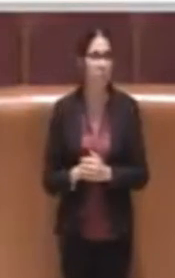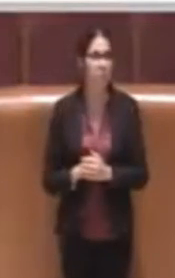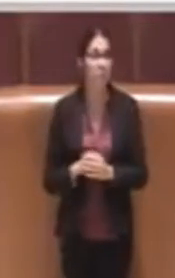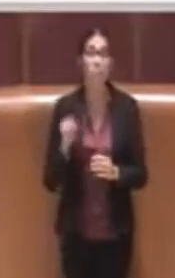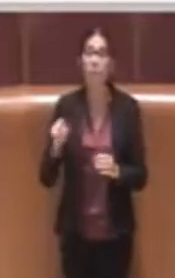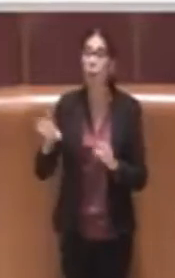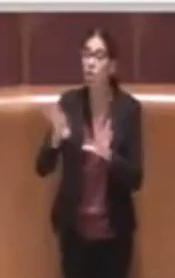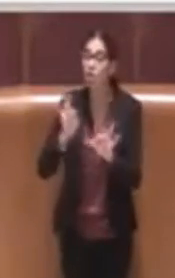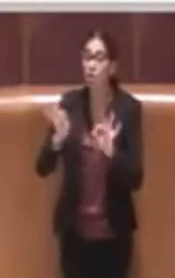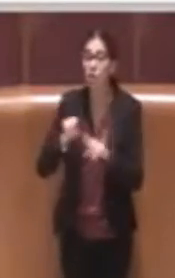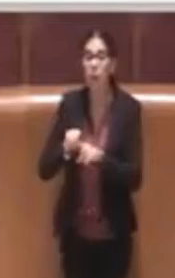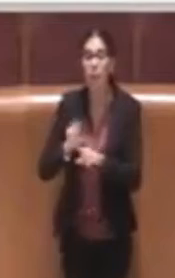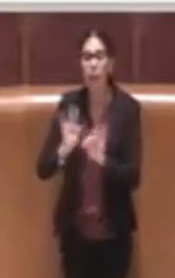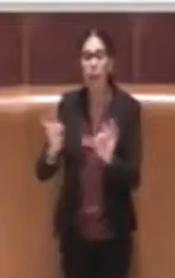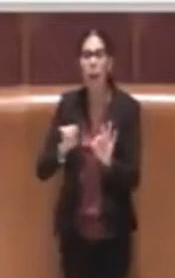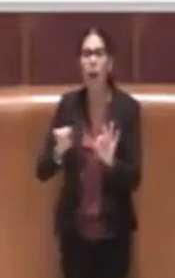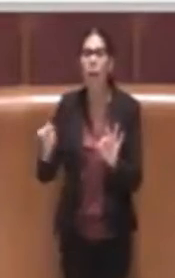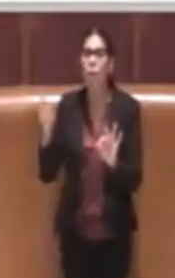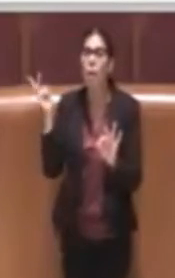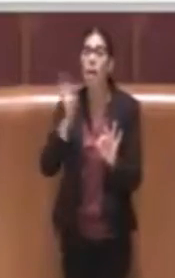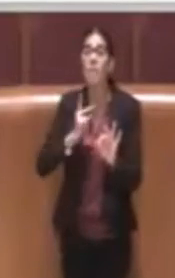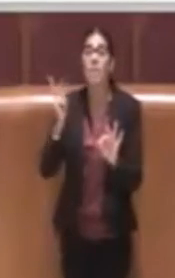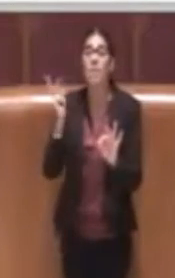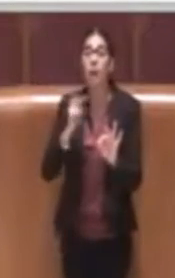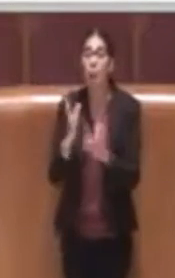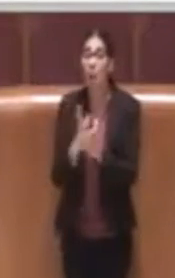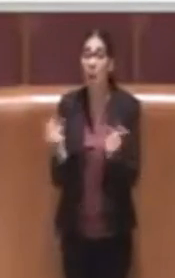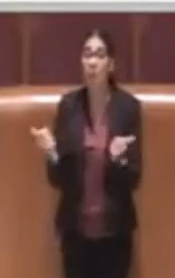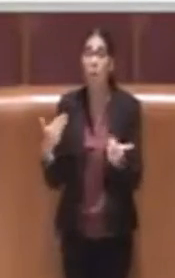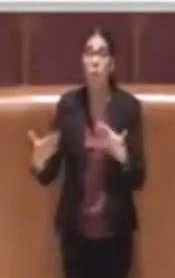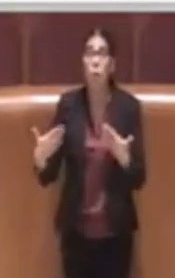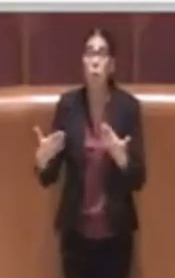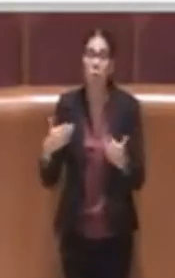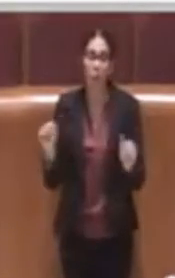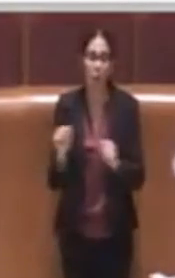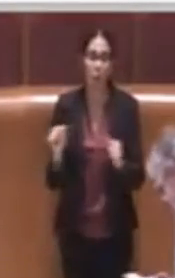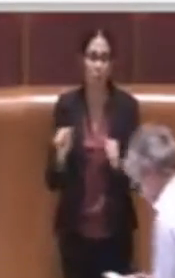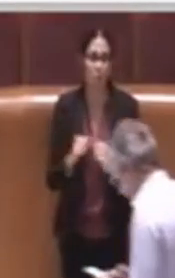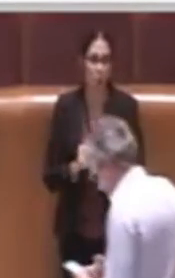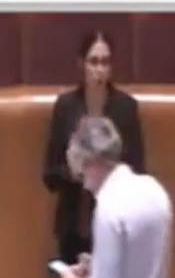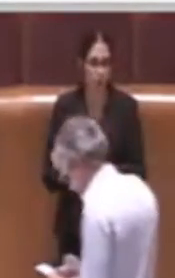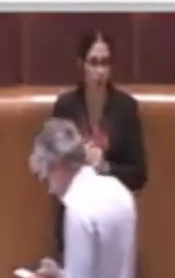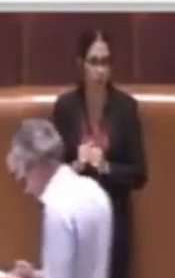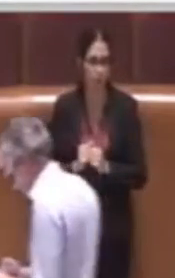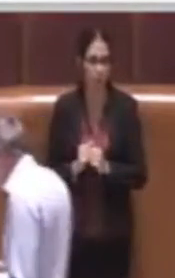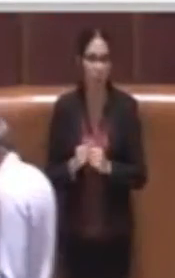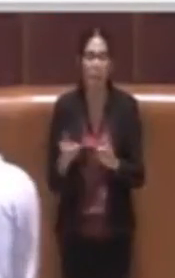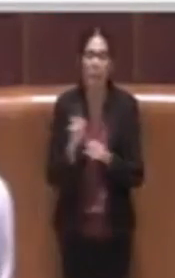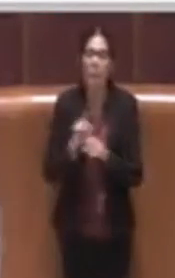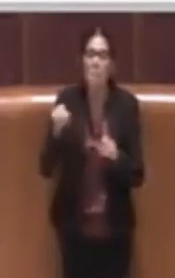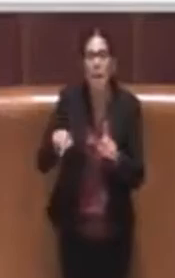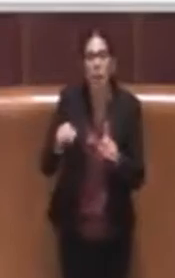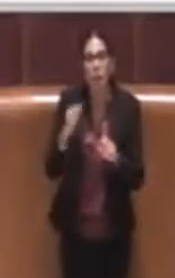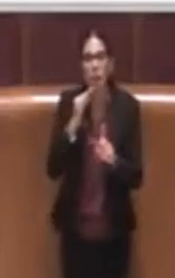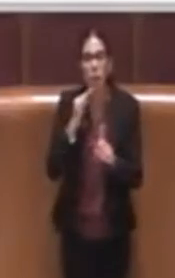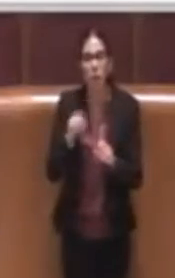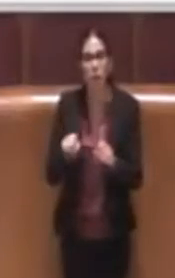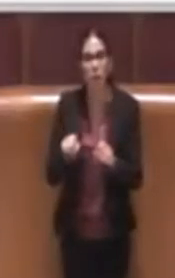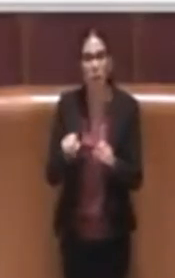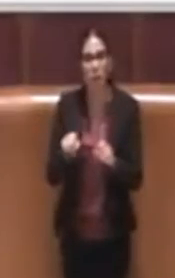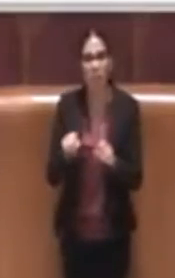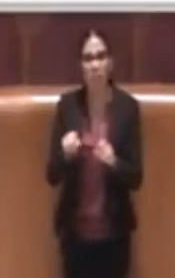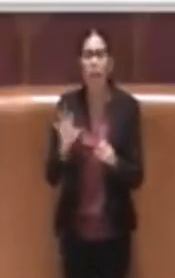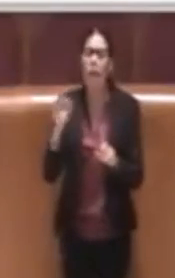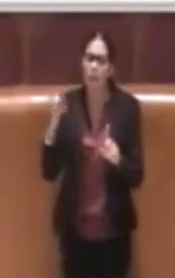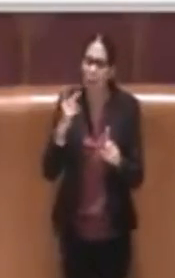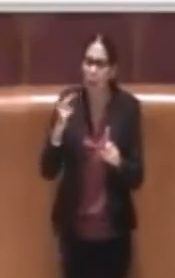non sono immediatamente risolvibili, ma no, neppure così è sufficiente. Seppure esiste il